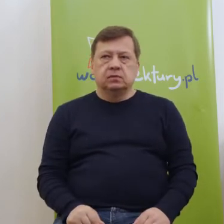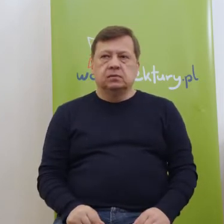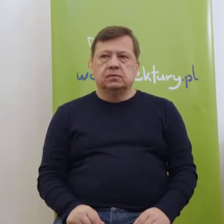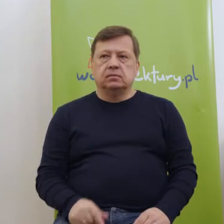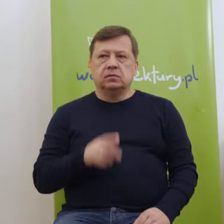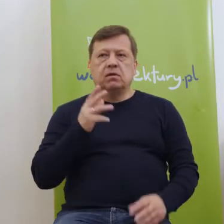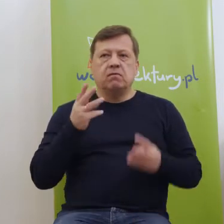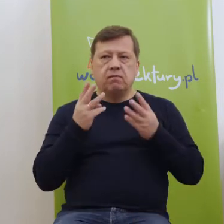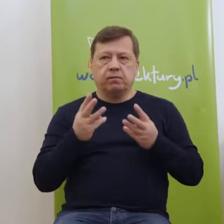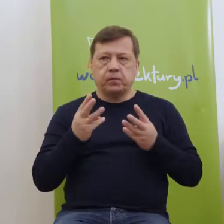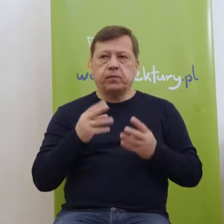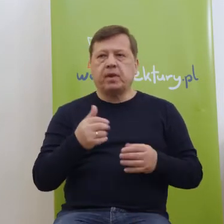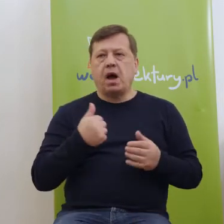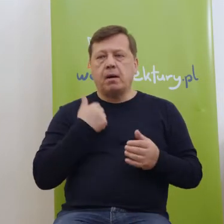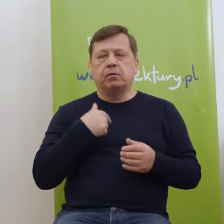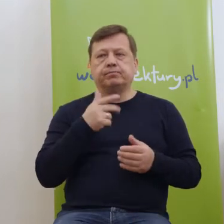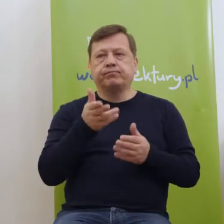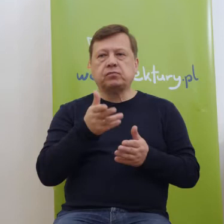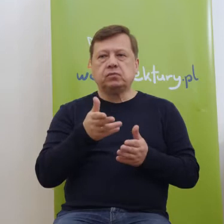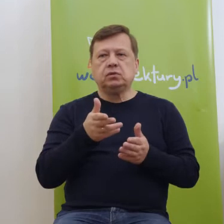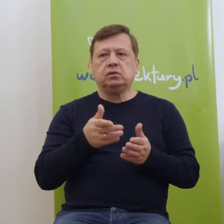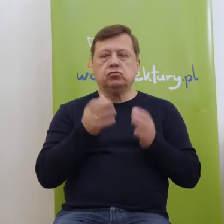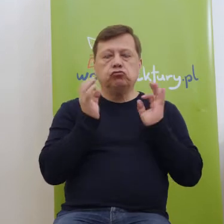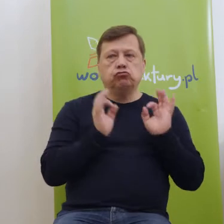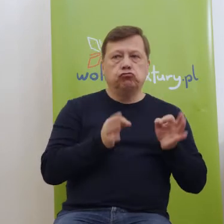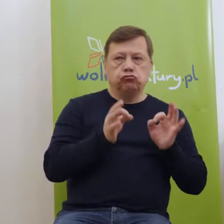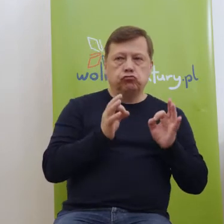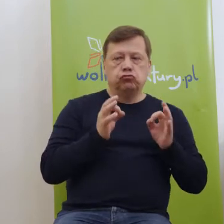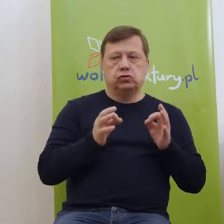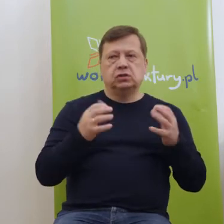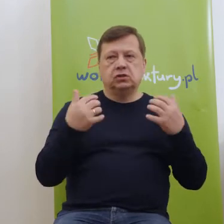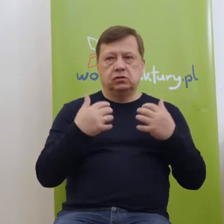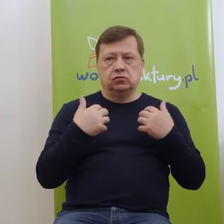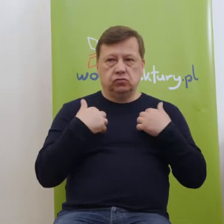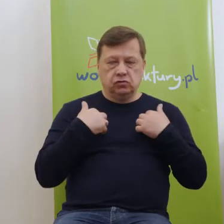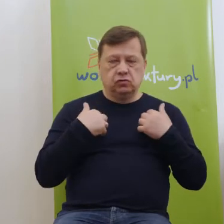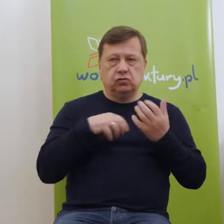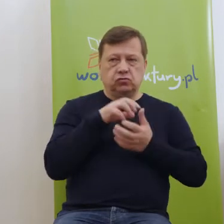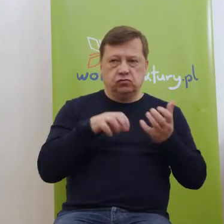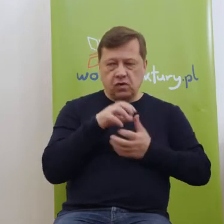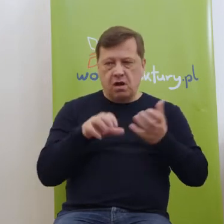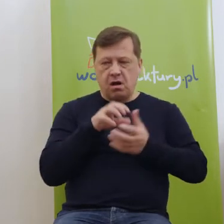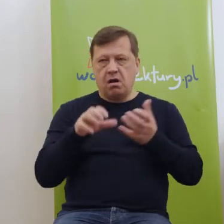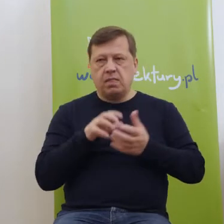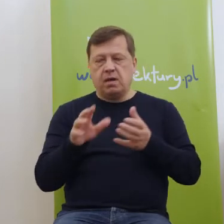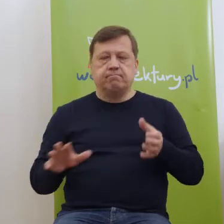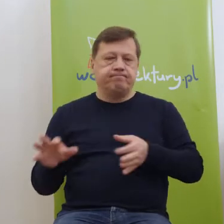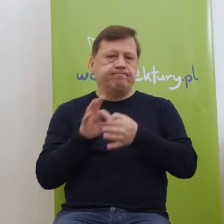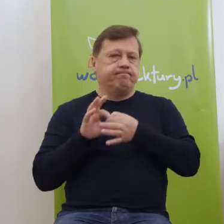jest integralną częścią świata, w którym żyjemy i nie ma